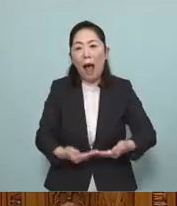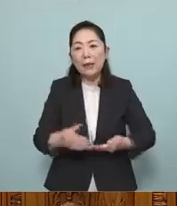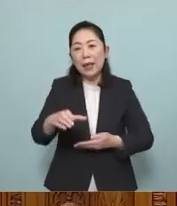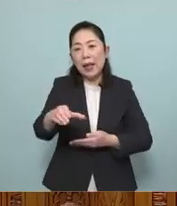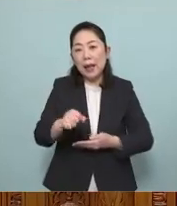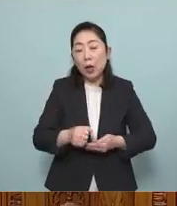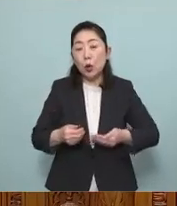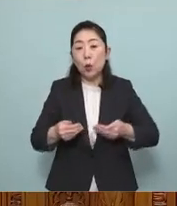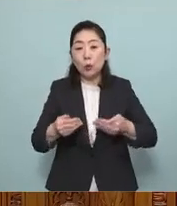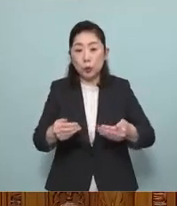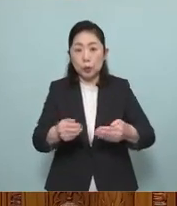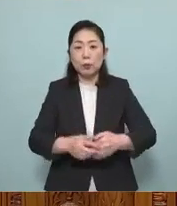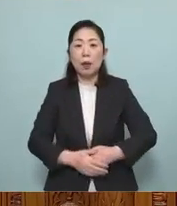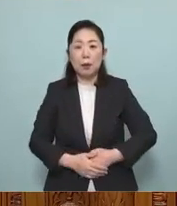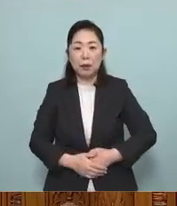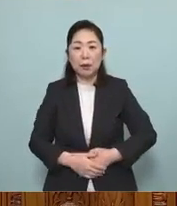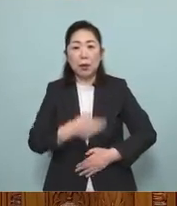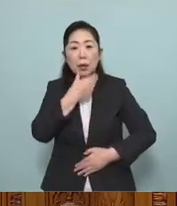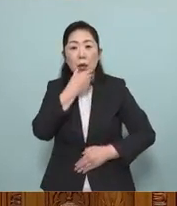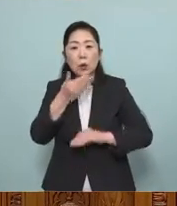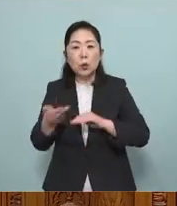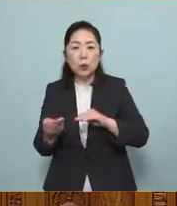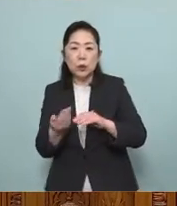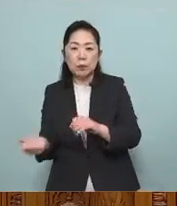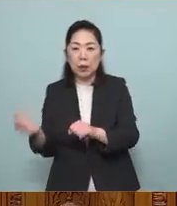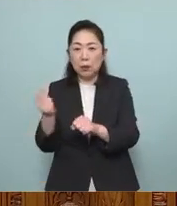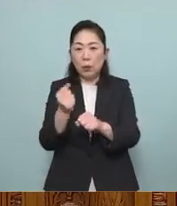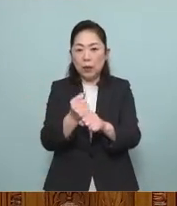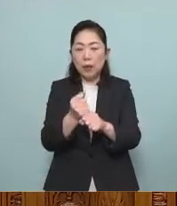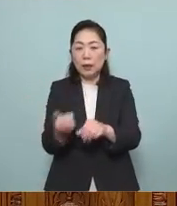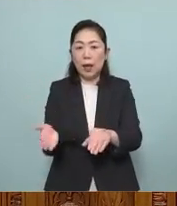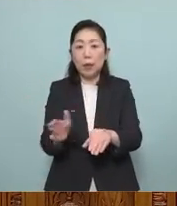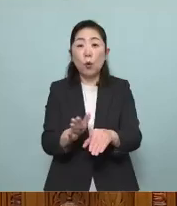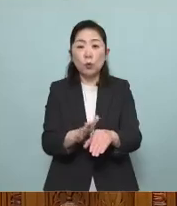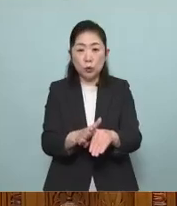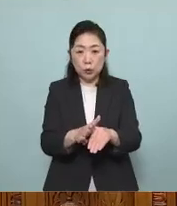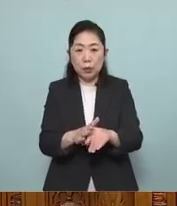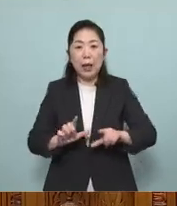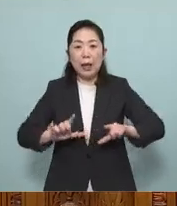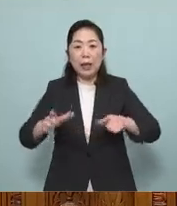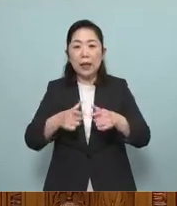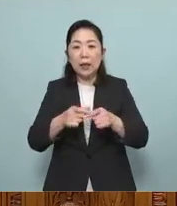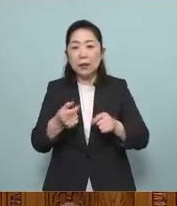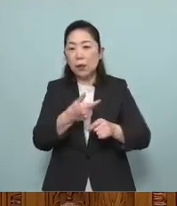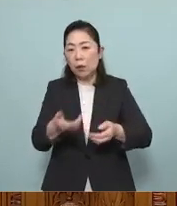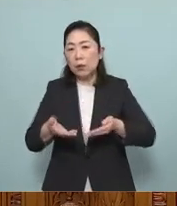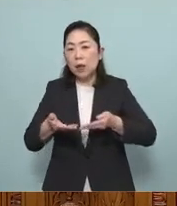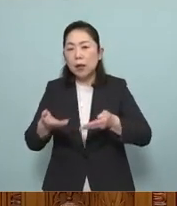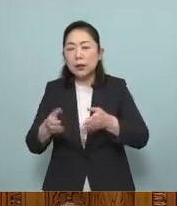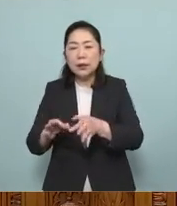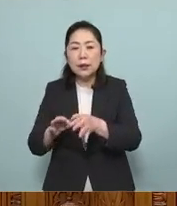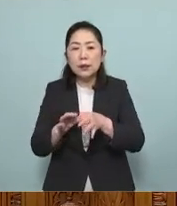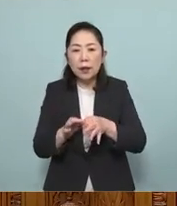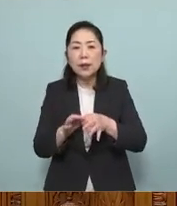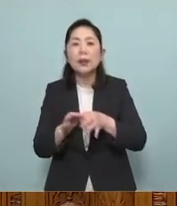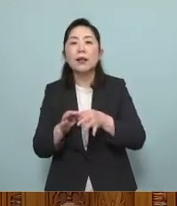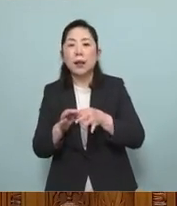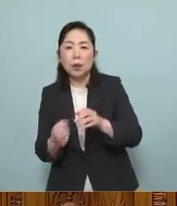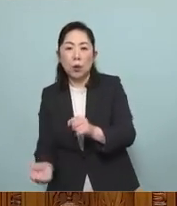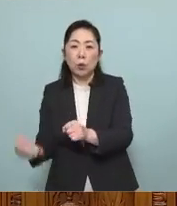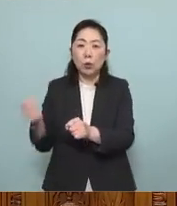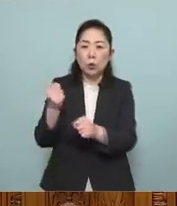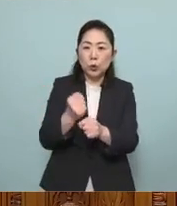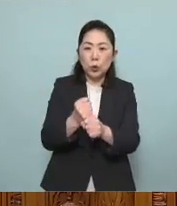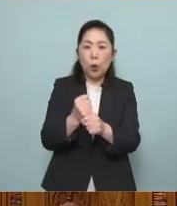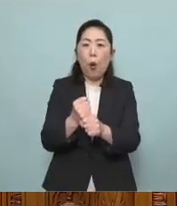。福島の再生を含め、東日本大震災からの復興は政権